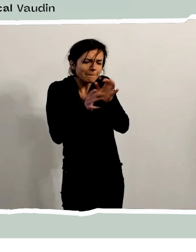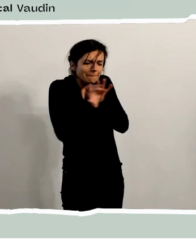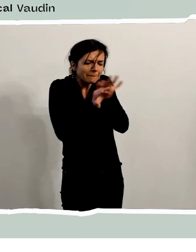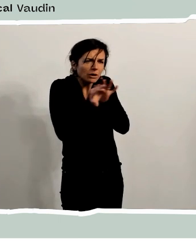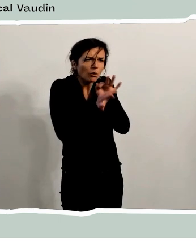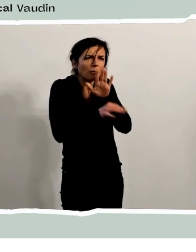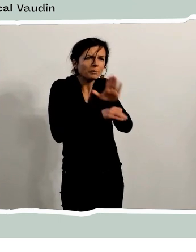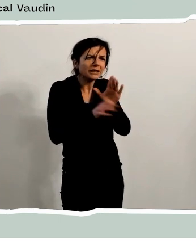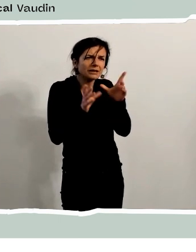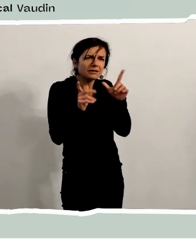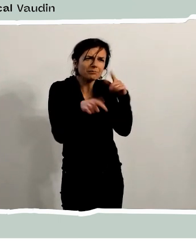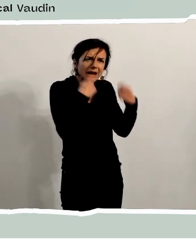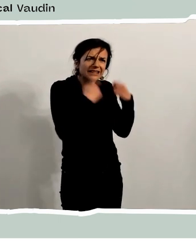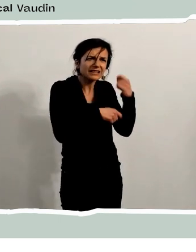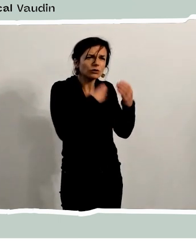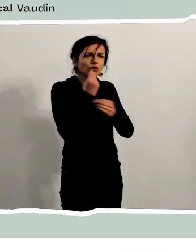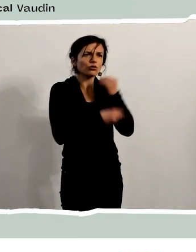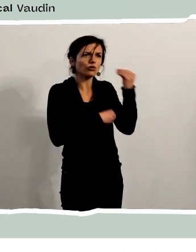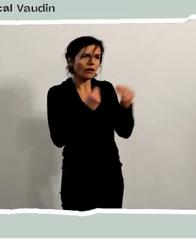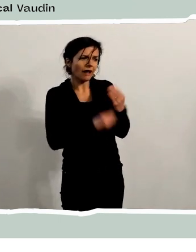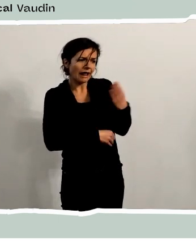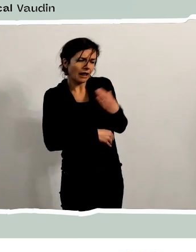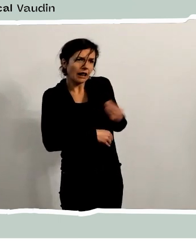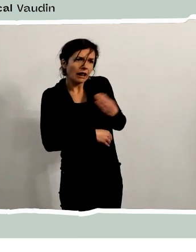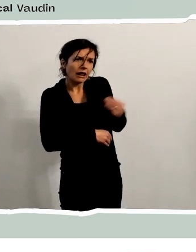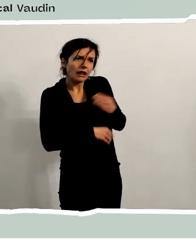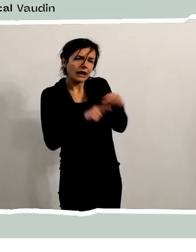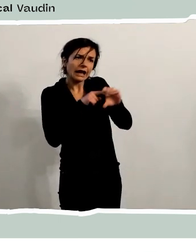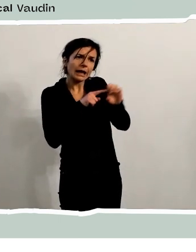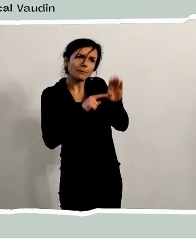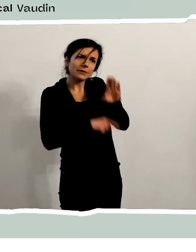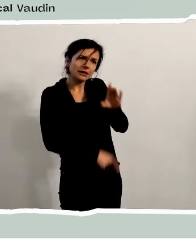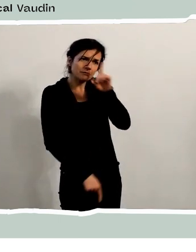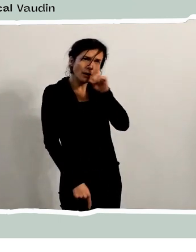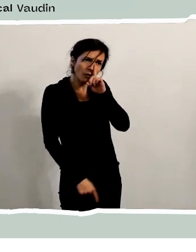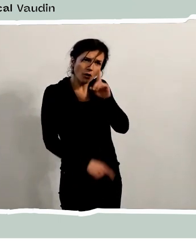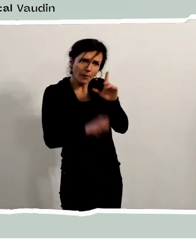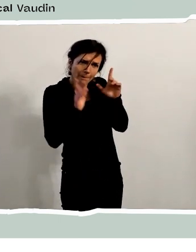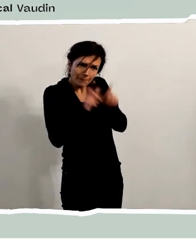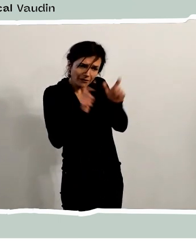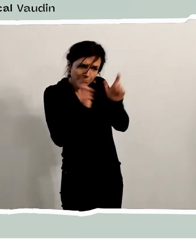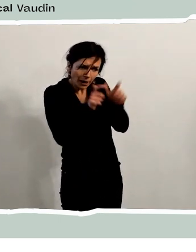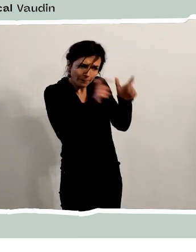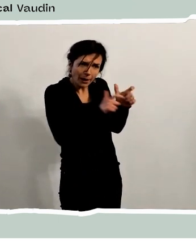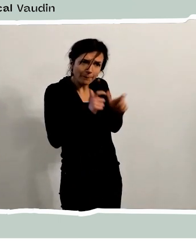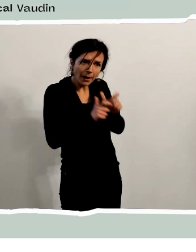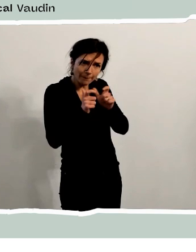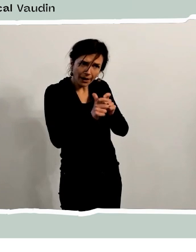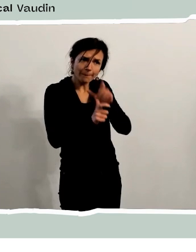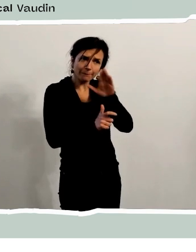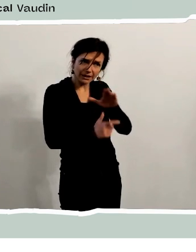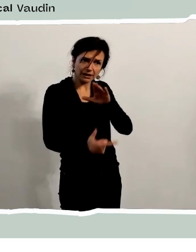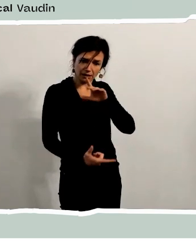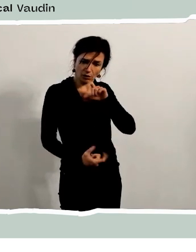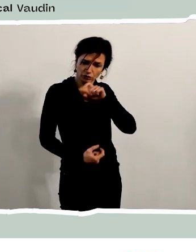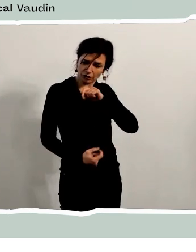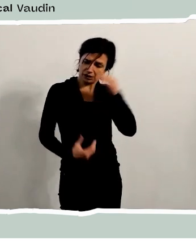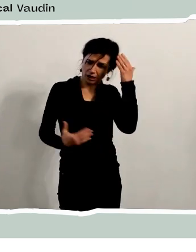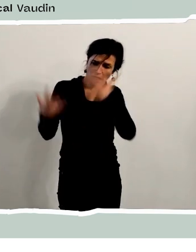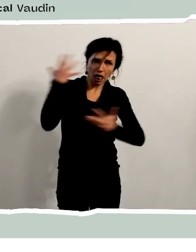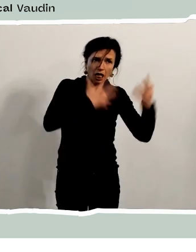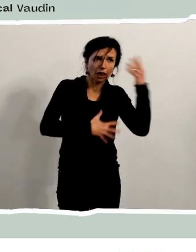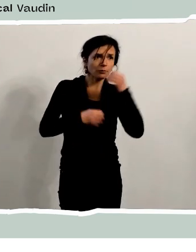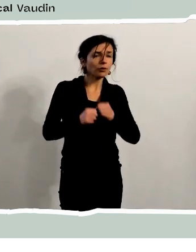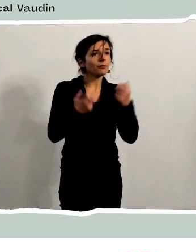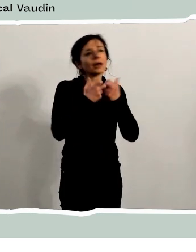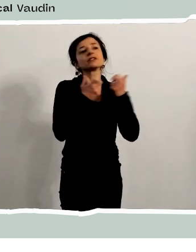dans le lait maternel qui est un tissu gras. Donc on a dosé des perturbateurs endocriniens dans le lait maternel, notamment des retardateurs de